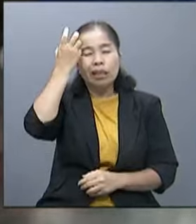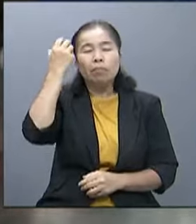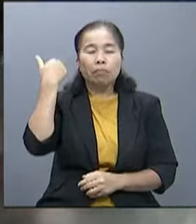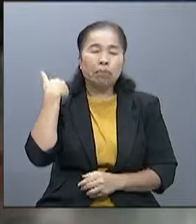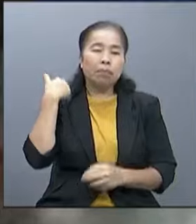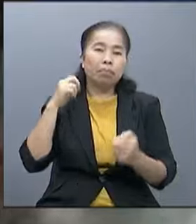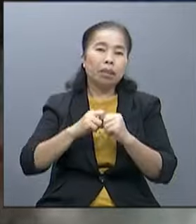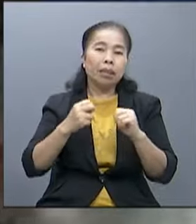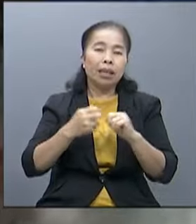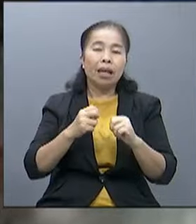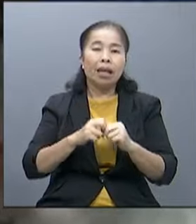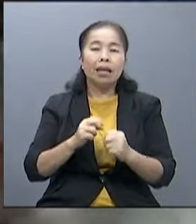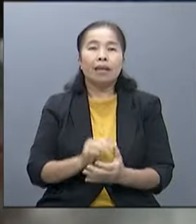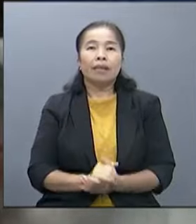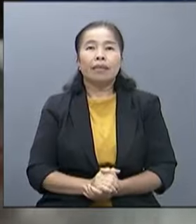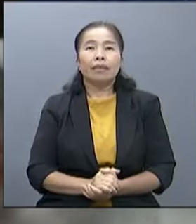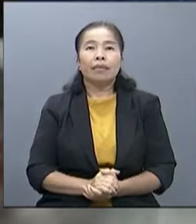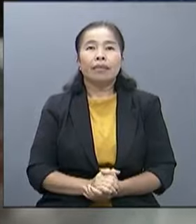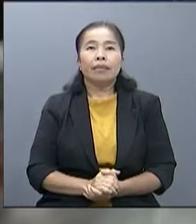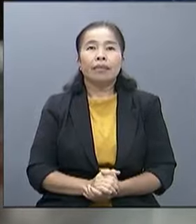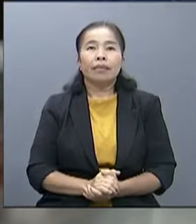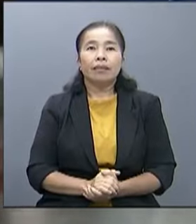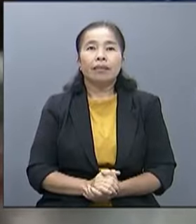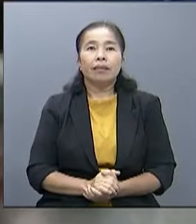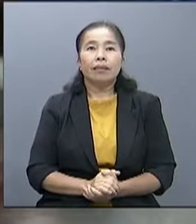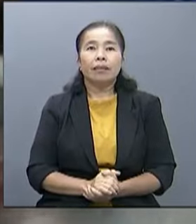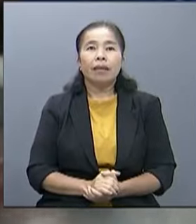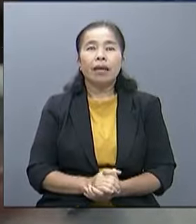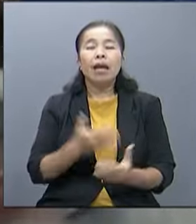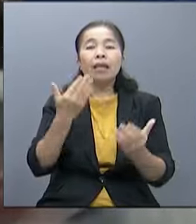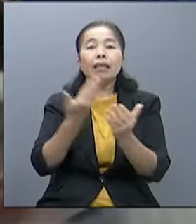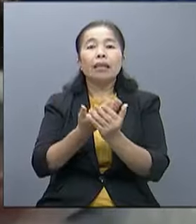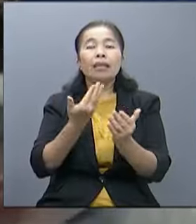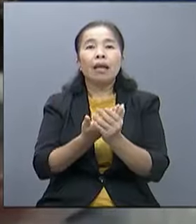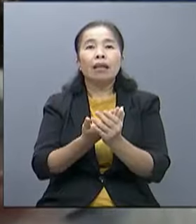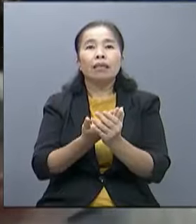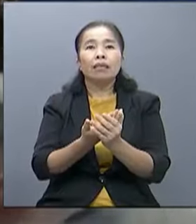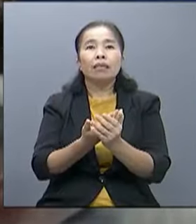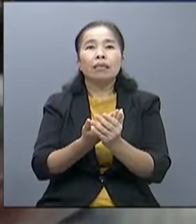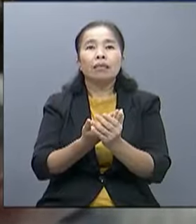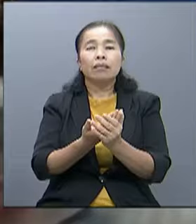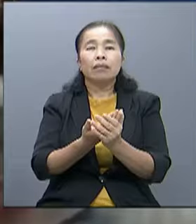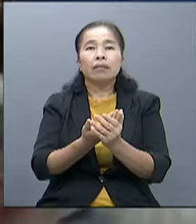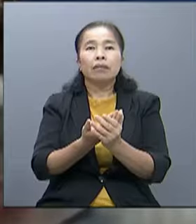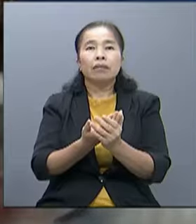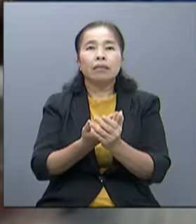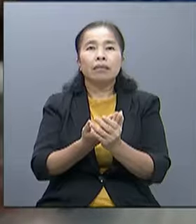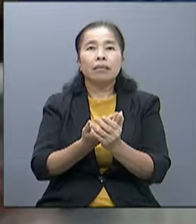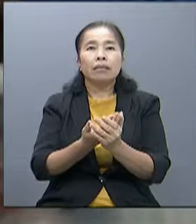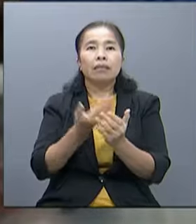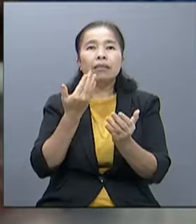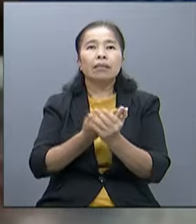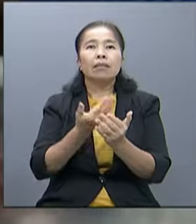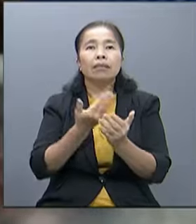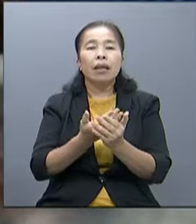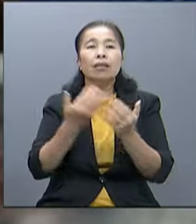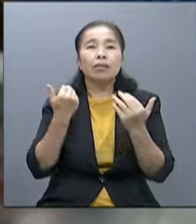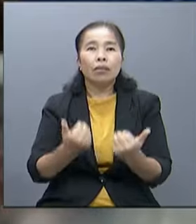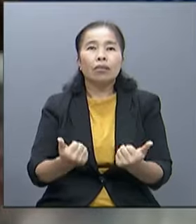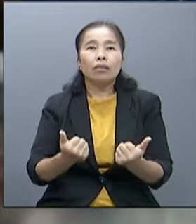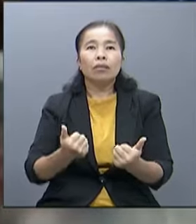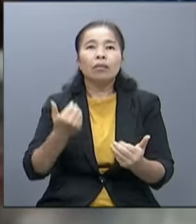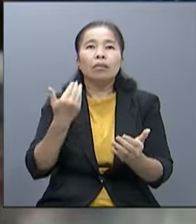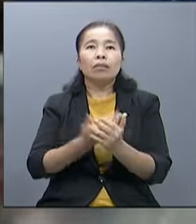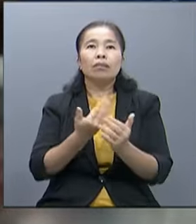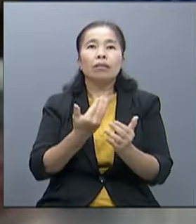ค่ะแล้วยแล้วก็ทำให้แบบราคามันแบบว่าไอ้นี่ลงด้วยตอนเราคาไข่